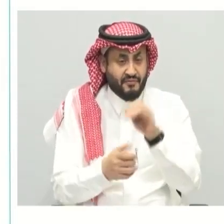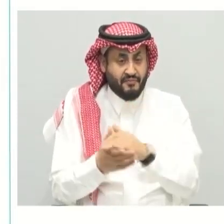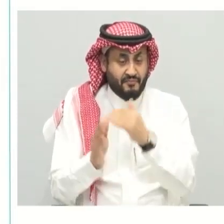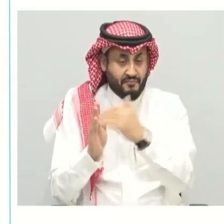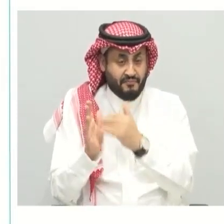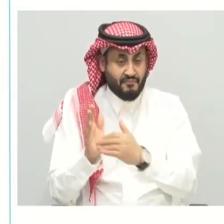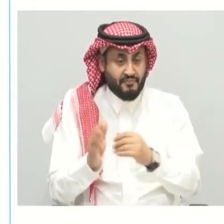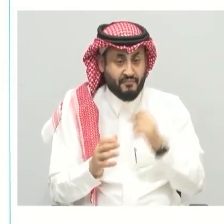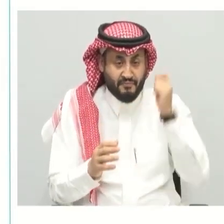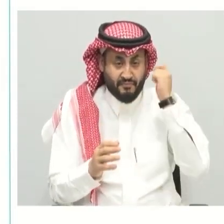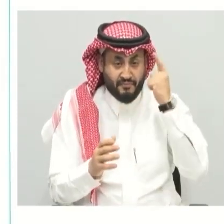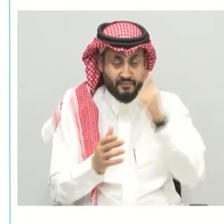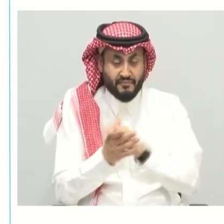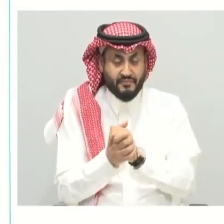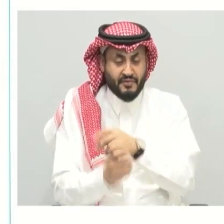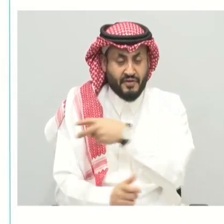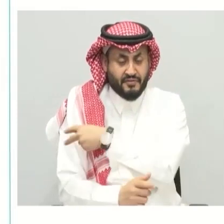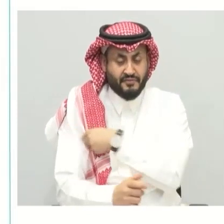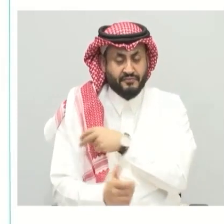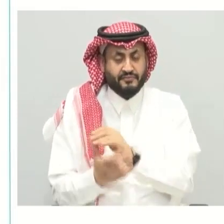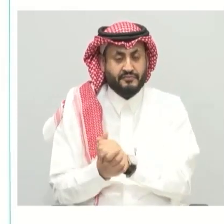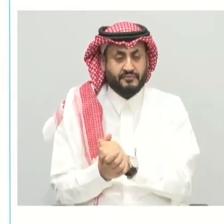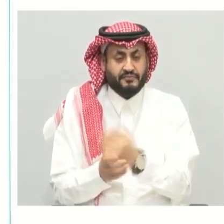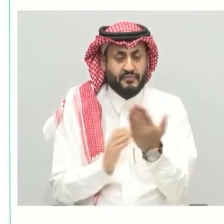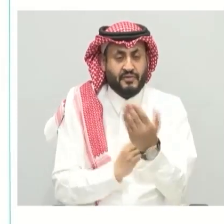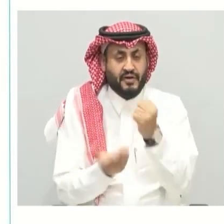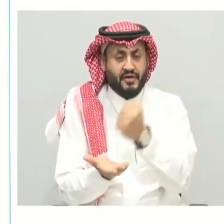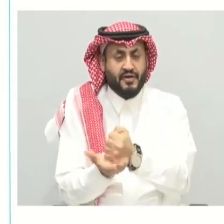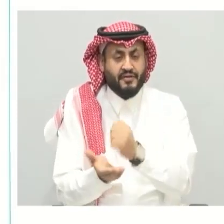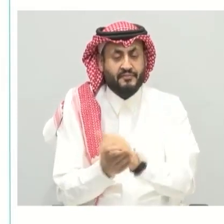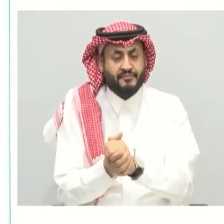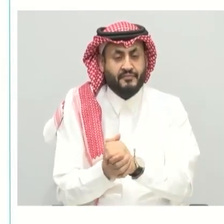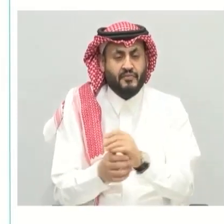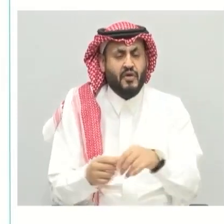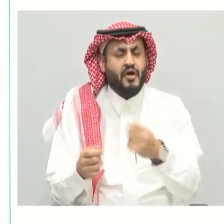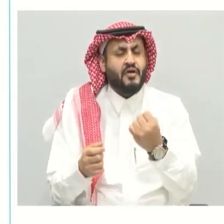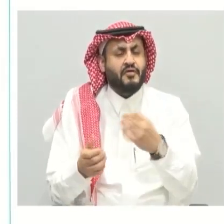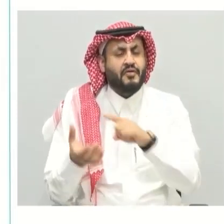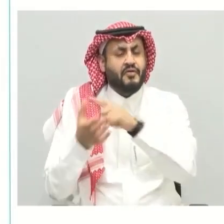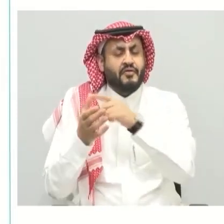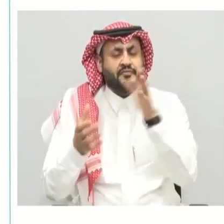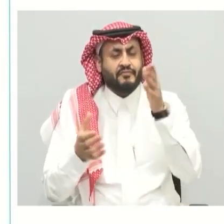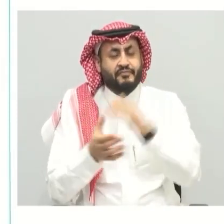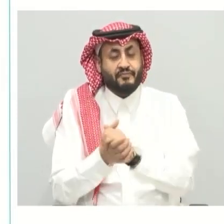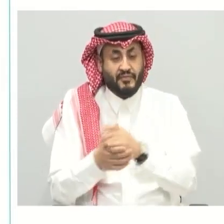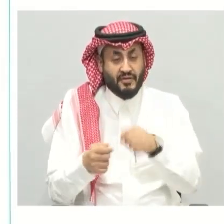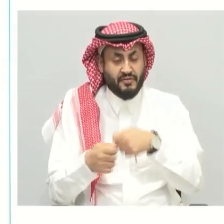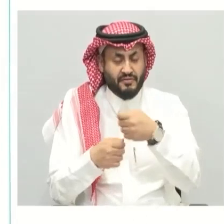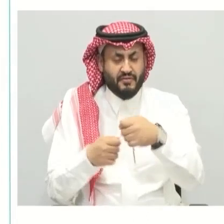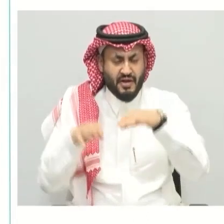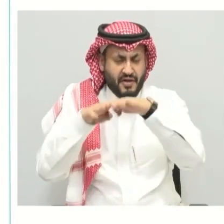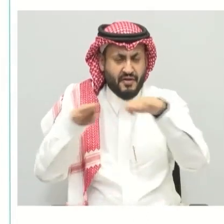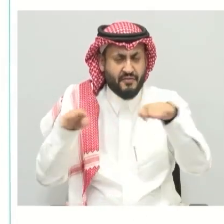الوطنيين في مجال رياده الاعمال وباعتماد احدث الاساليب والتقنيات ويقدم دعم مالي بسقف